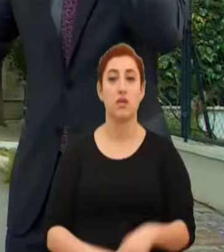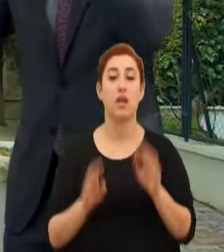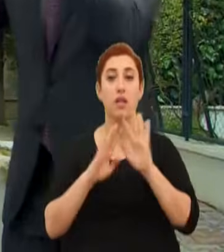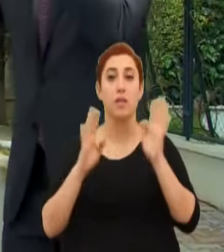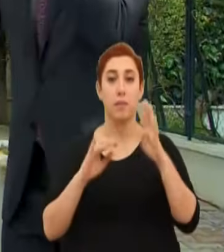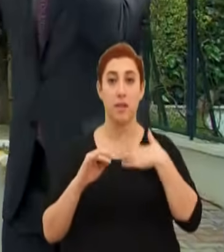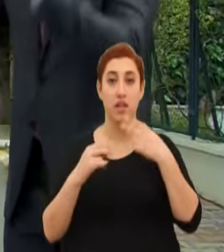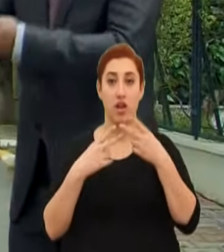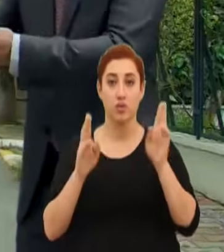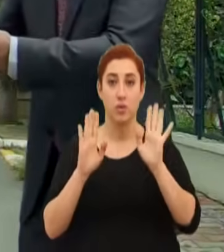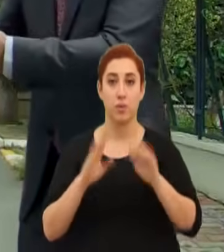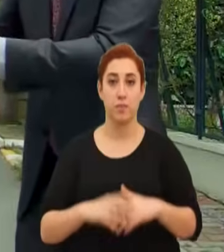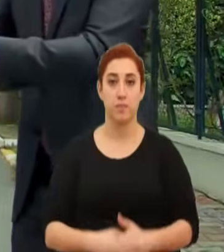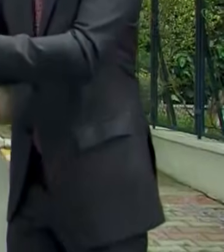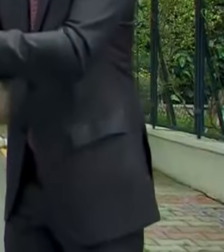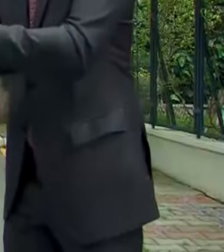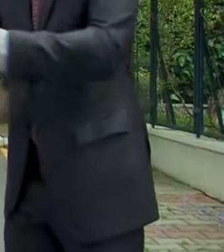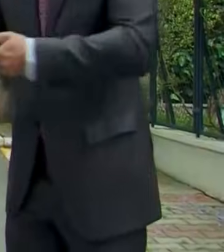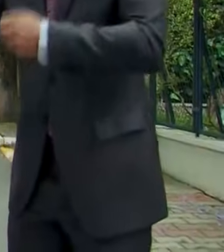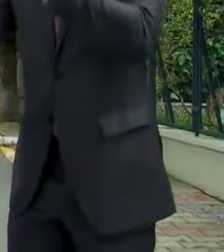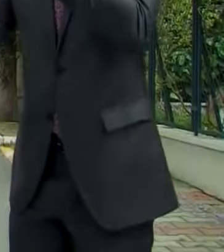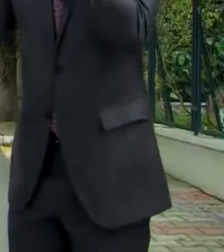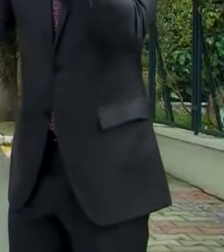Tamam, ben de açıyorum.